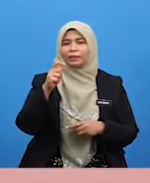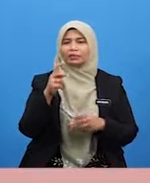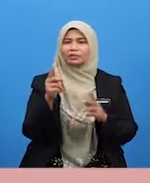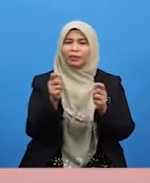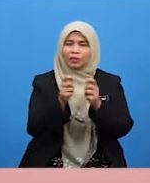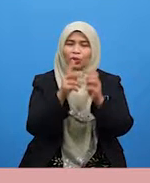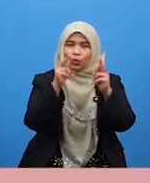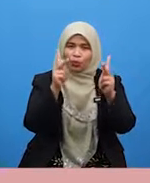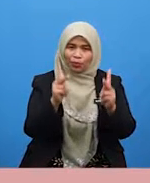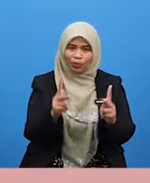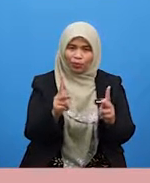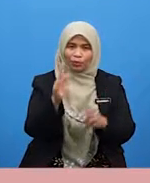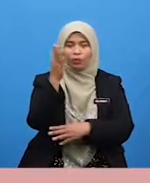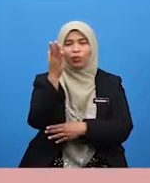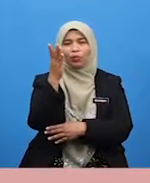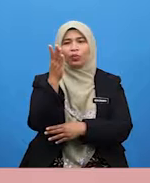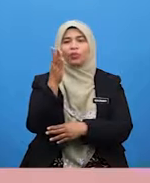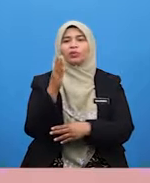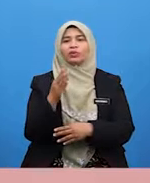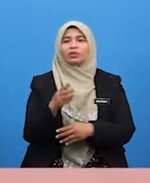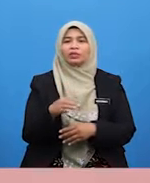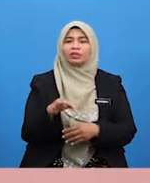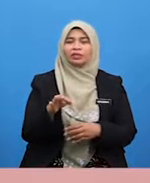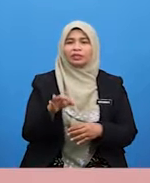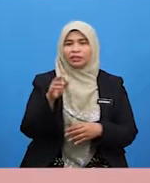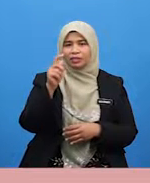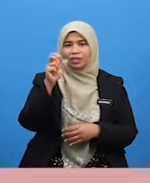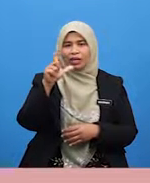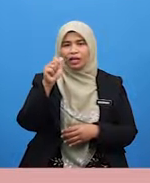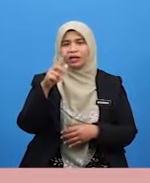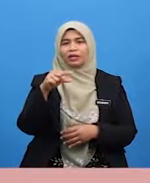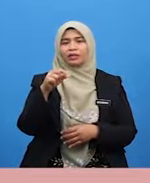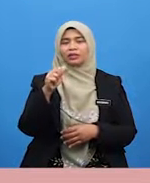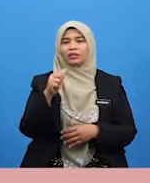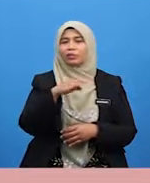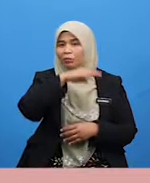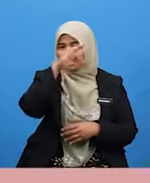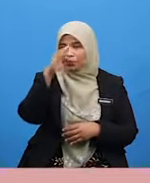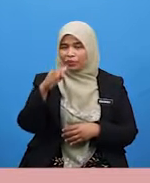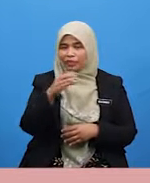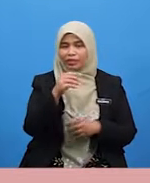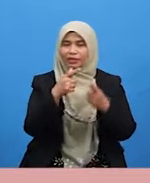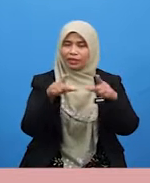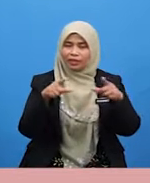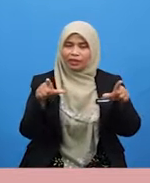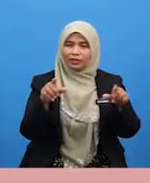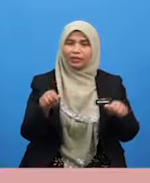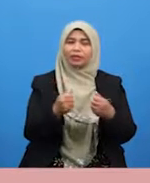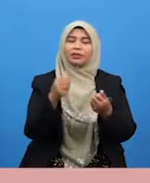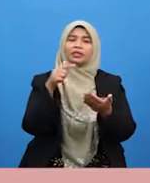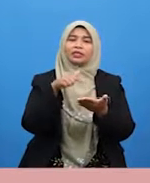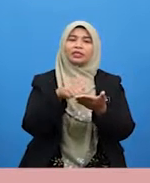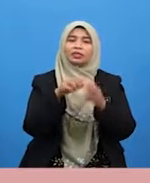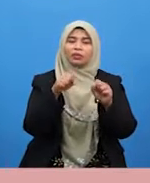kubur, pokok kayu, telaga keramat, bukit dan sebagainya. Amalan khurafat ini